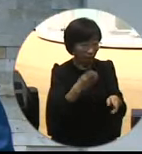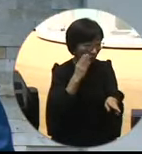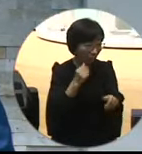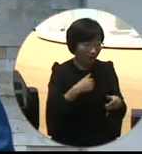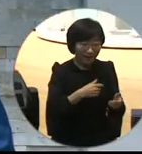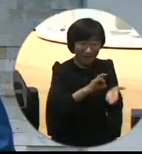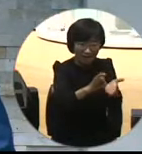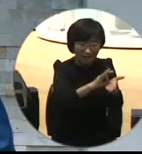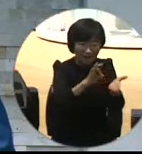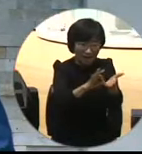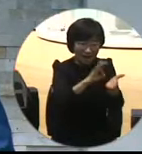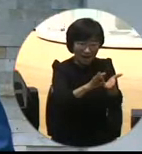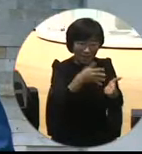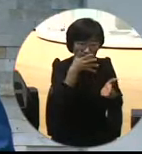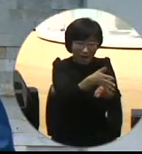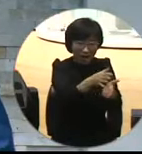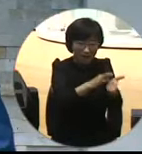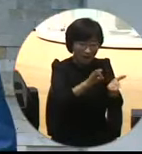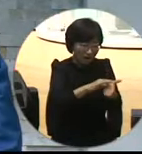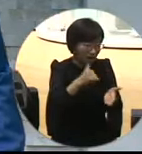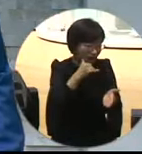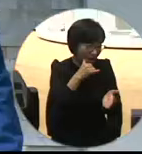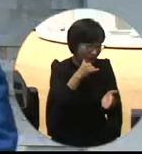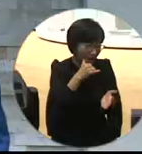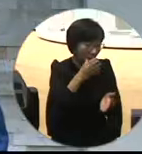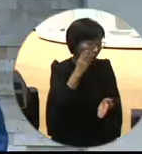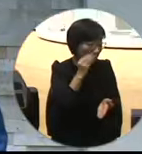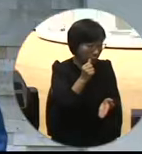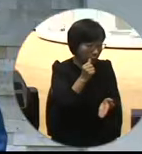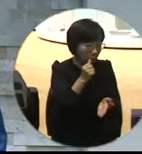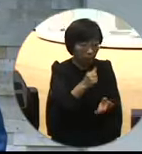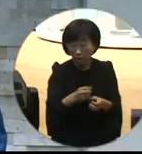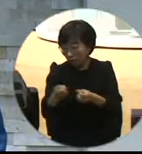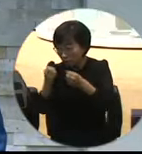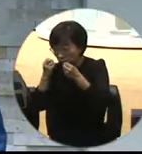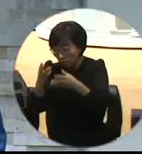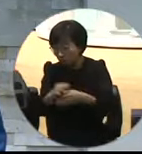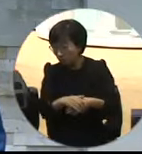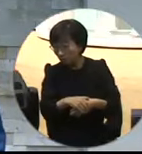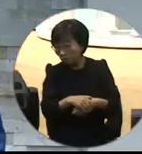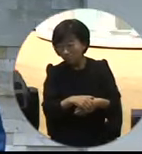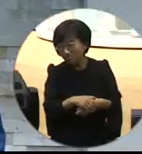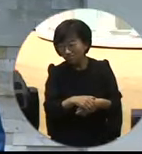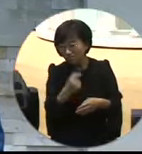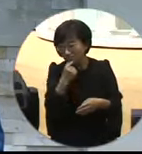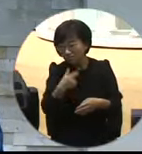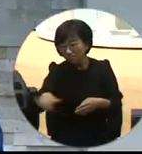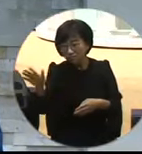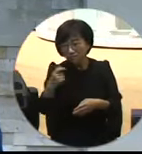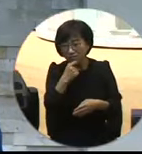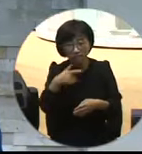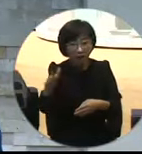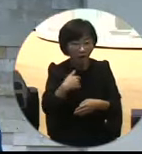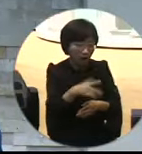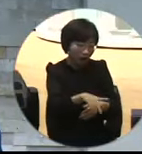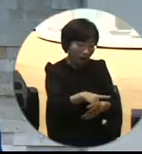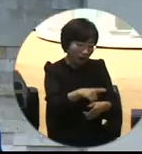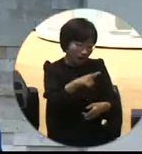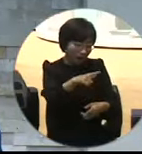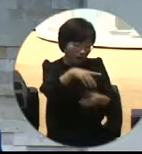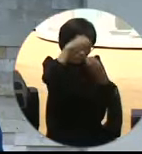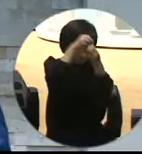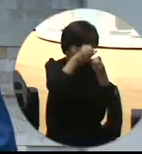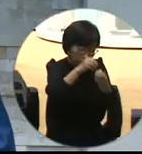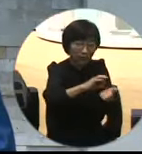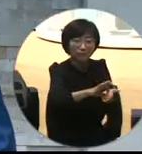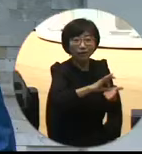친숙해가지고 그것이 너무 습관화돼가지고 기존 제품이 계속해서 못 빠져나오는 그것만 계속 사용하고 있는